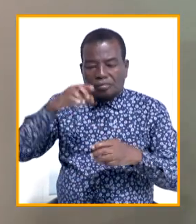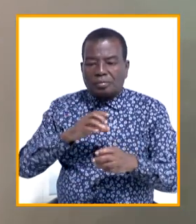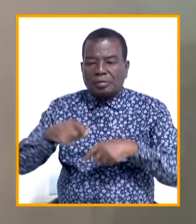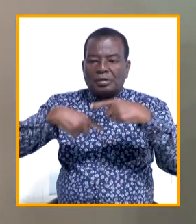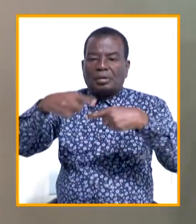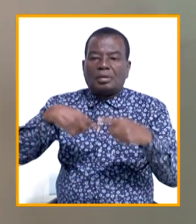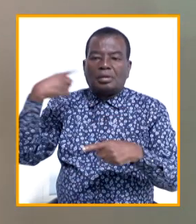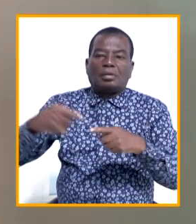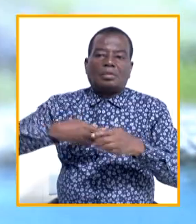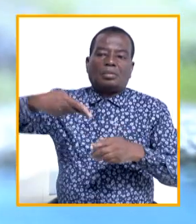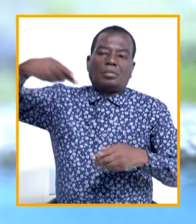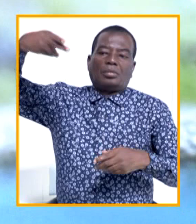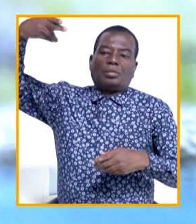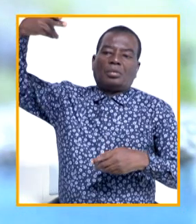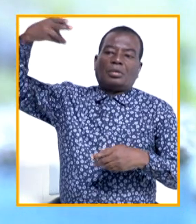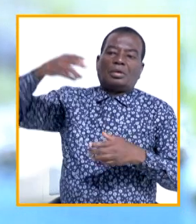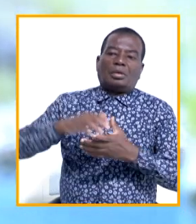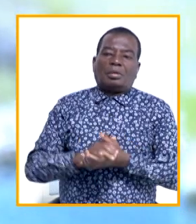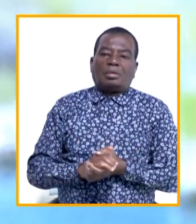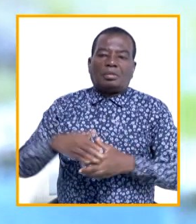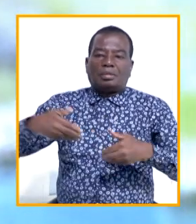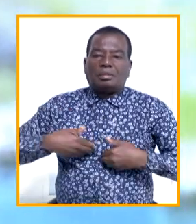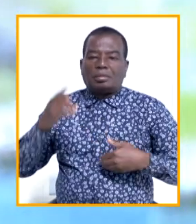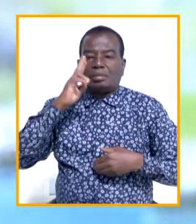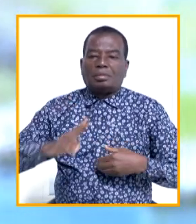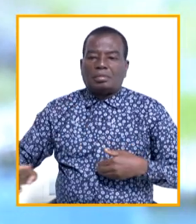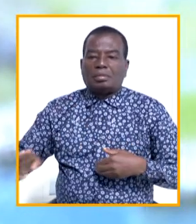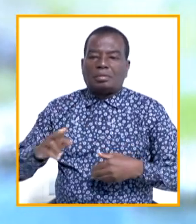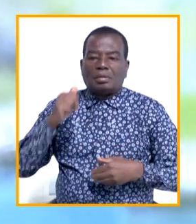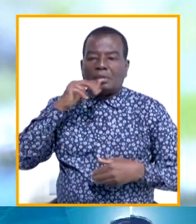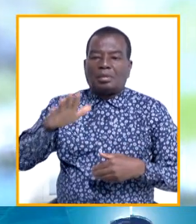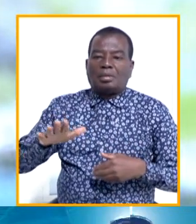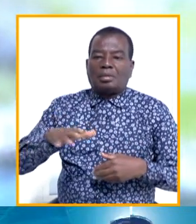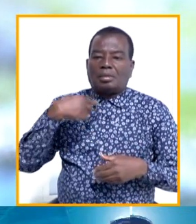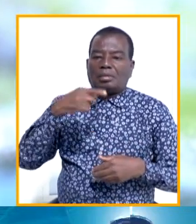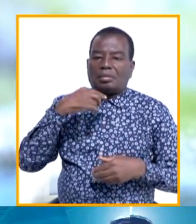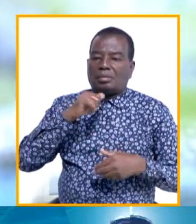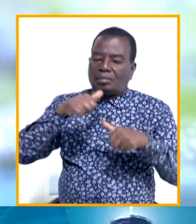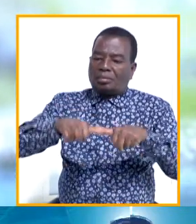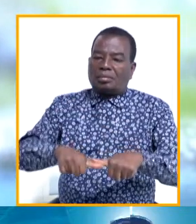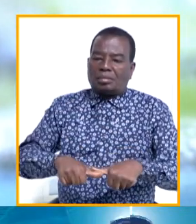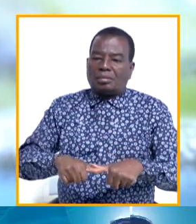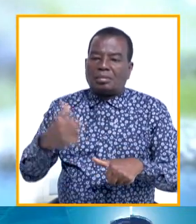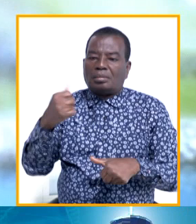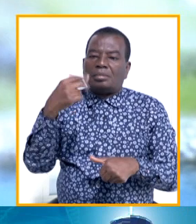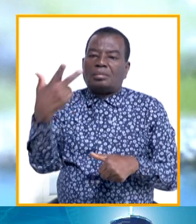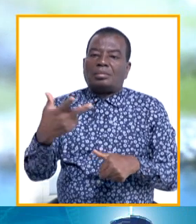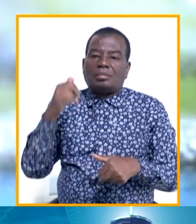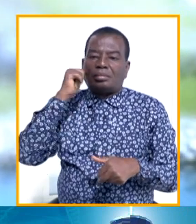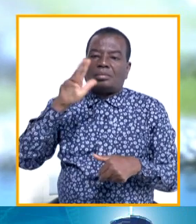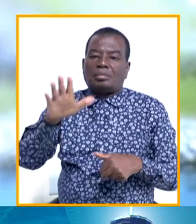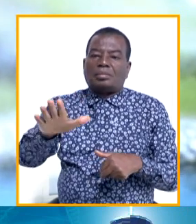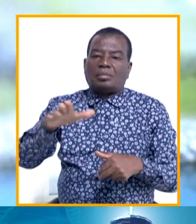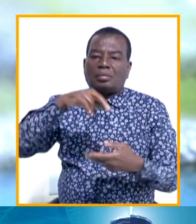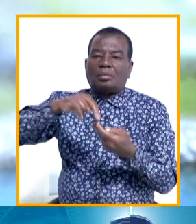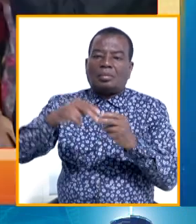aller toujours plus haut voilà les jeunes à l'honneur et les femmes ne sont pas en reste 13 femmes au nombre donc des